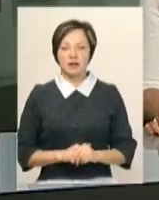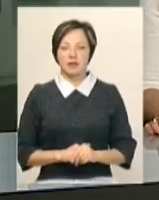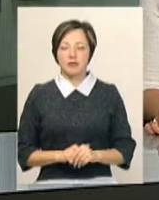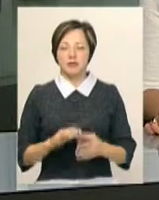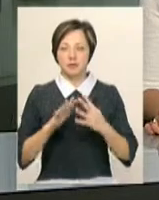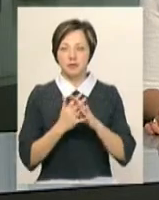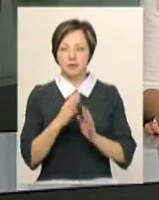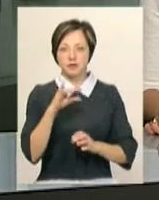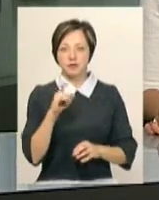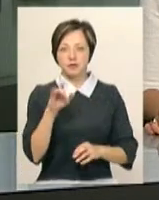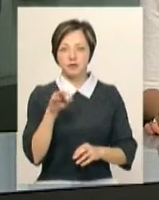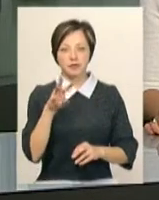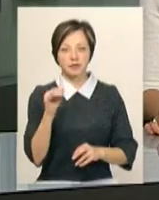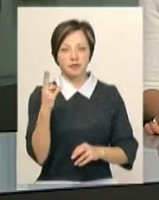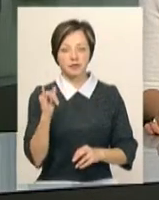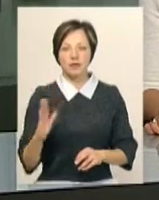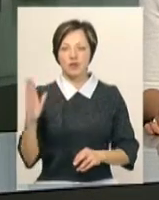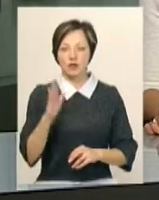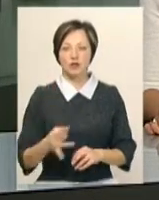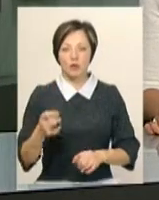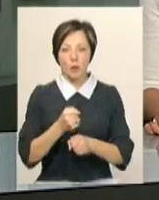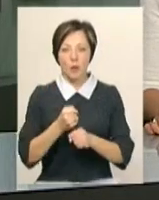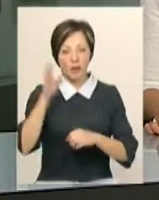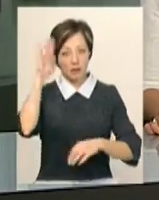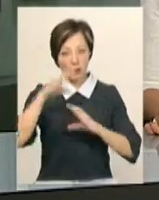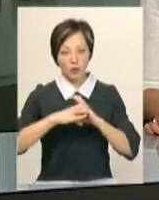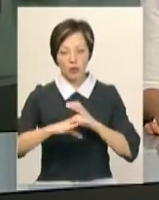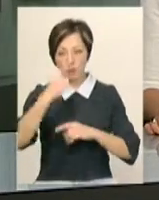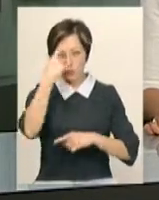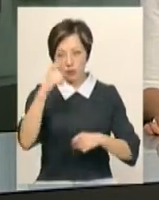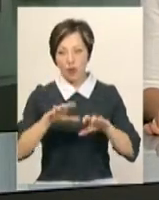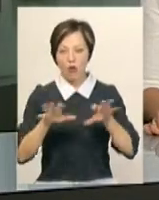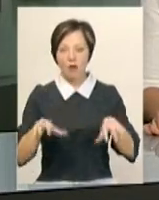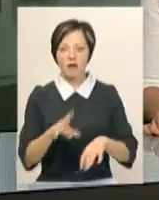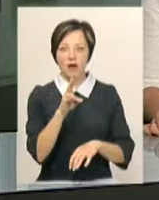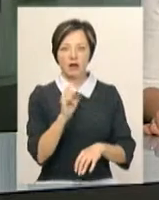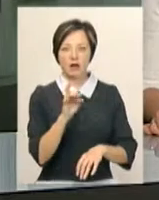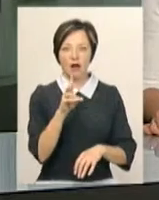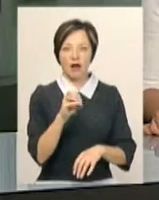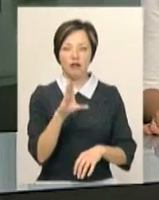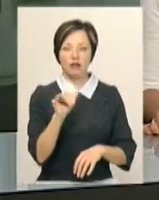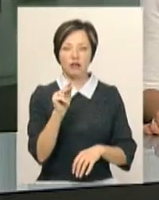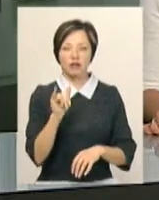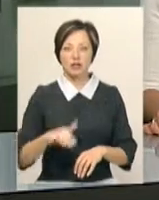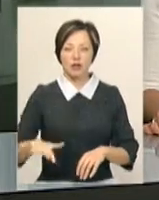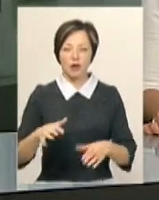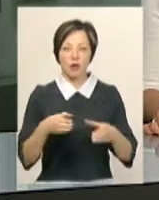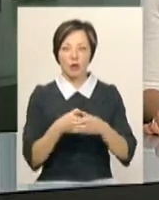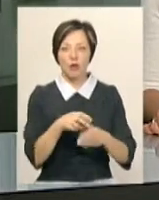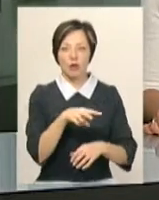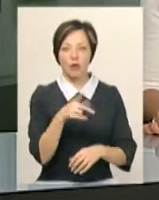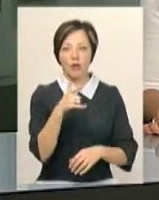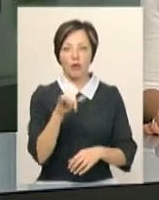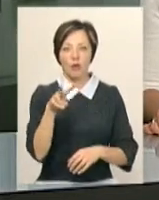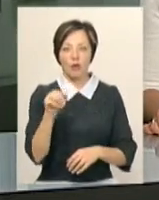У селі Юхимівці Волочиського району прокладають водогін. Про це повідомила голова Неркевицької об'єднаної тергромади Любов Гула. За